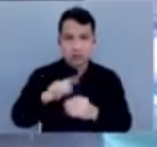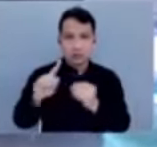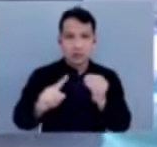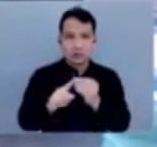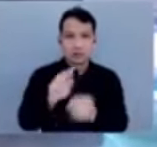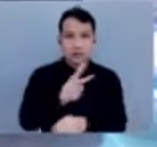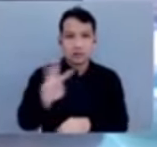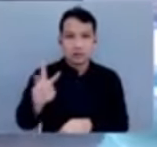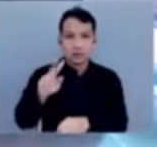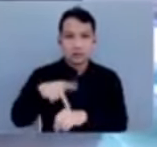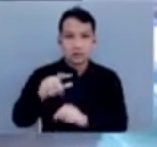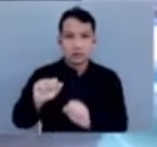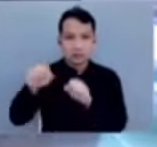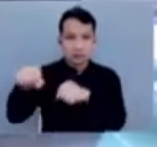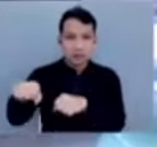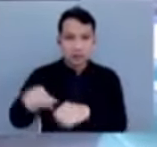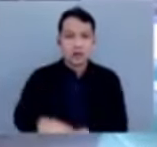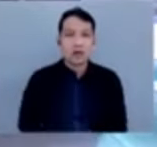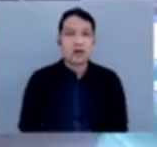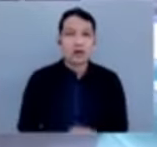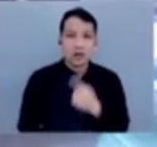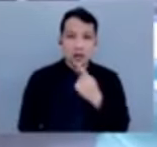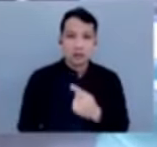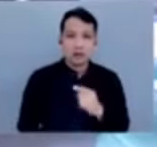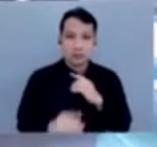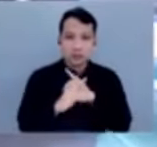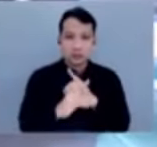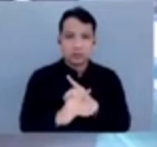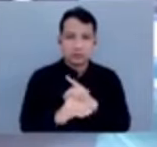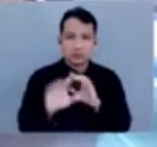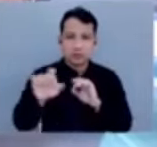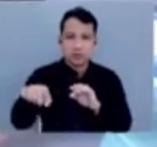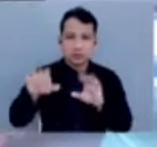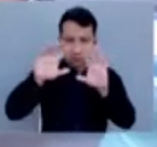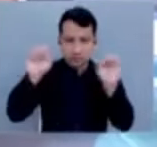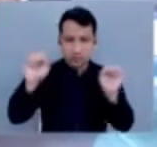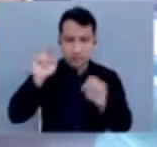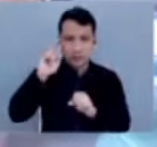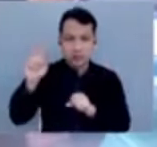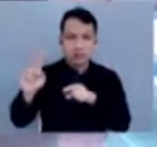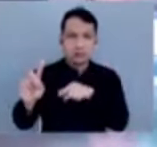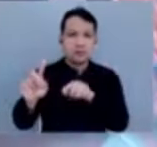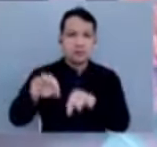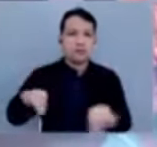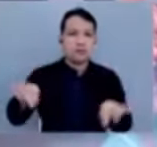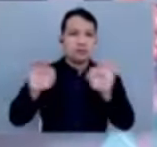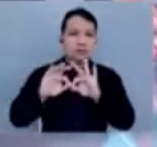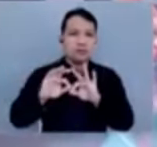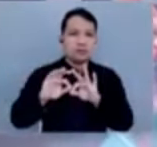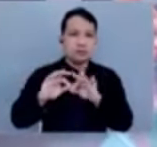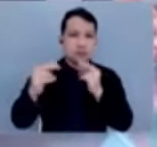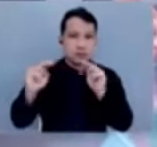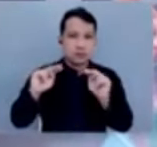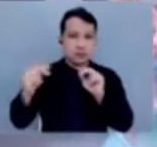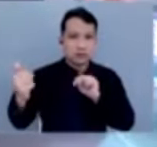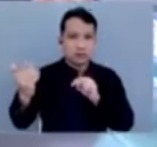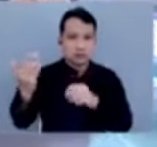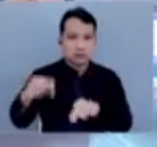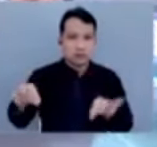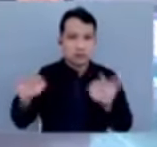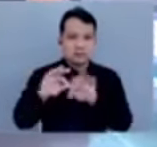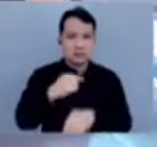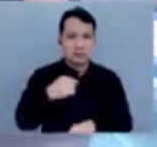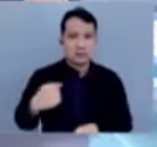Sea. Git kasi ng Defense Department, tanging si Pangulong Bongbong Marcos lang ang pwedeng makipagnegosasyon sa China.